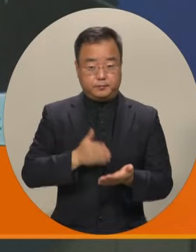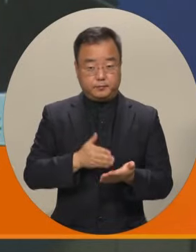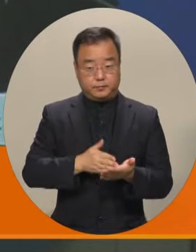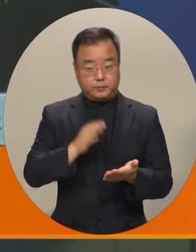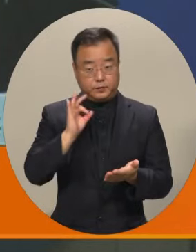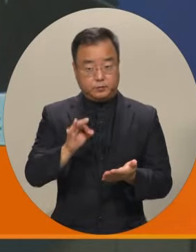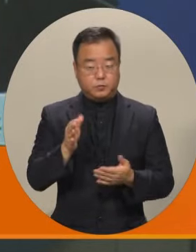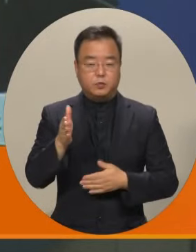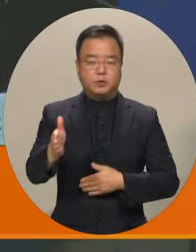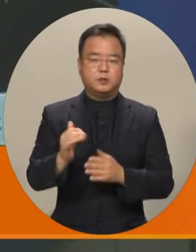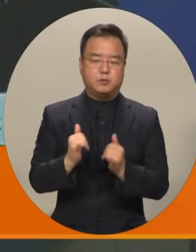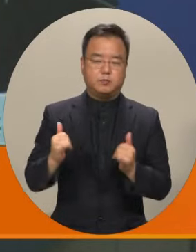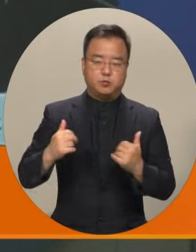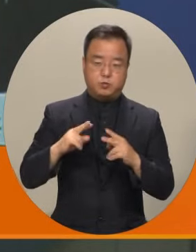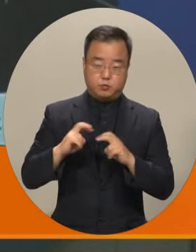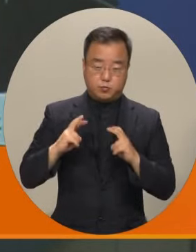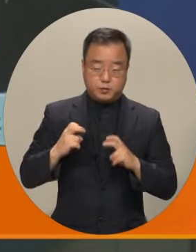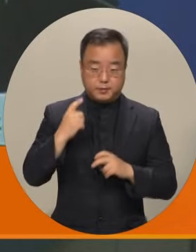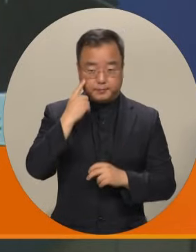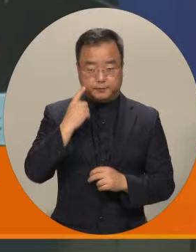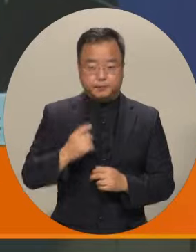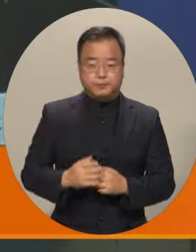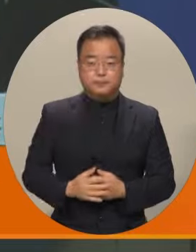전문가와 자세한 분석